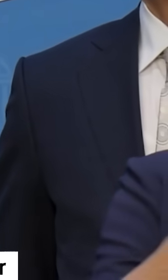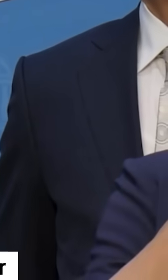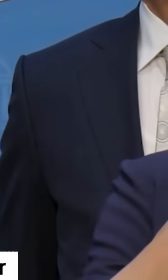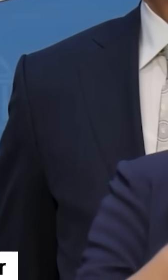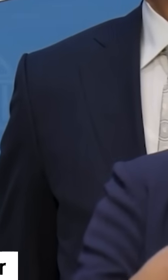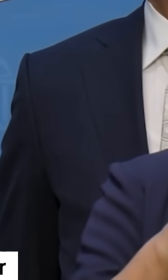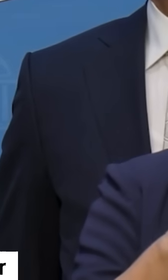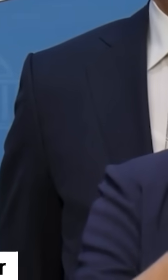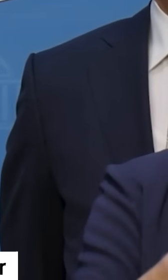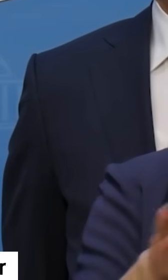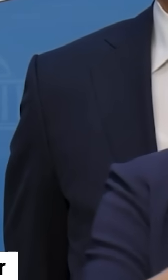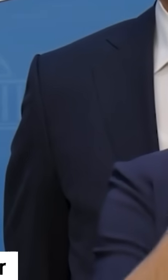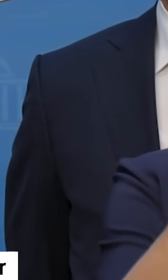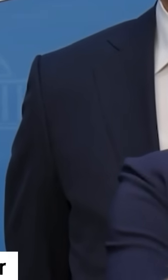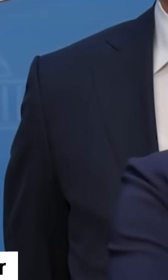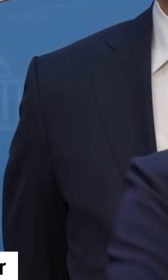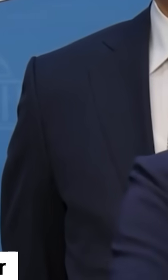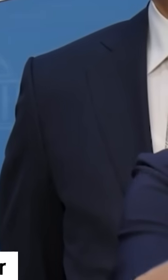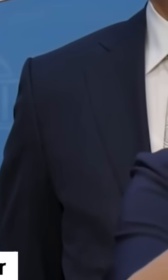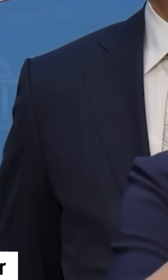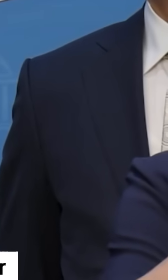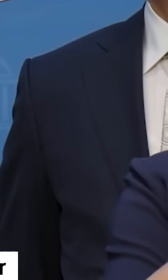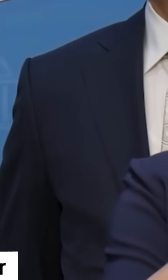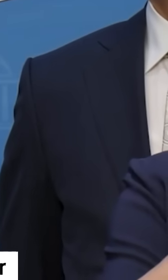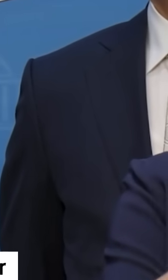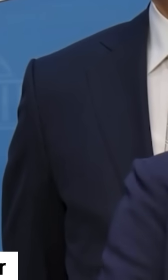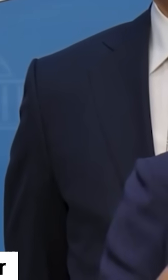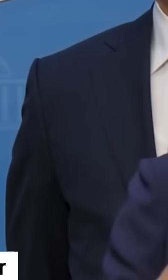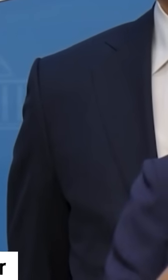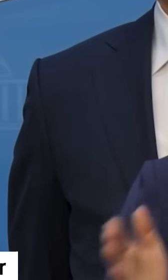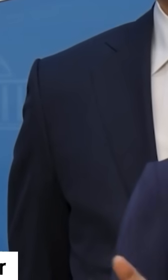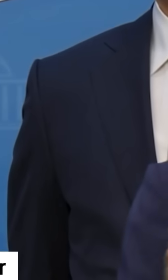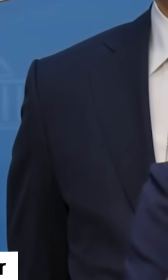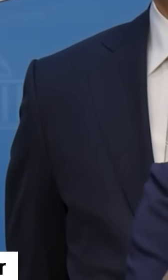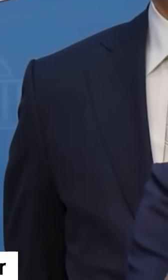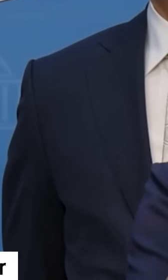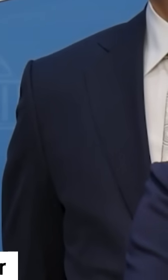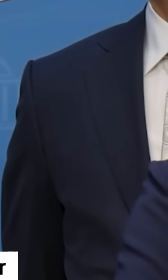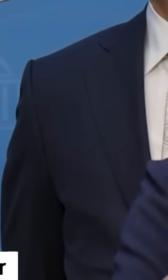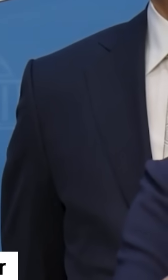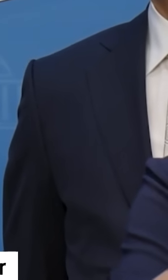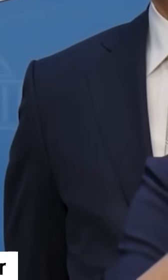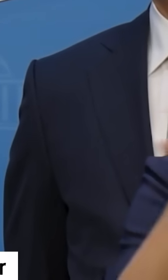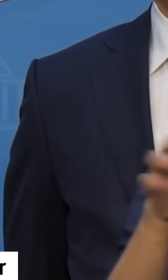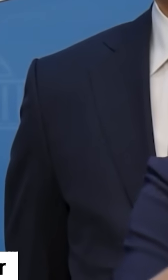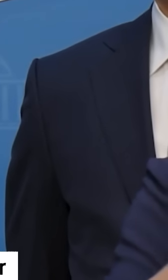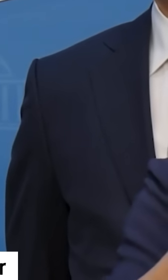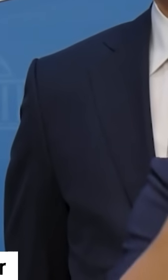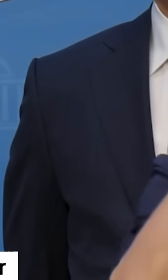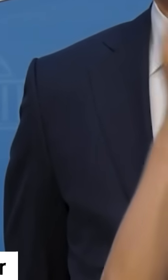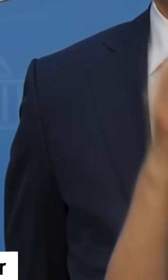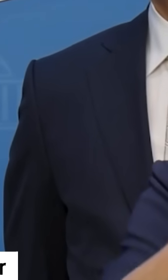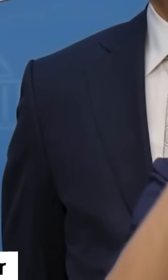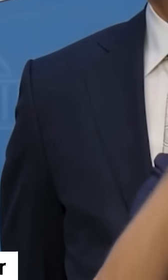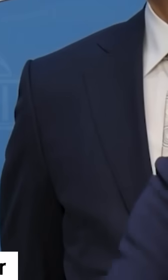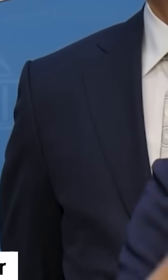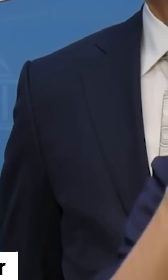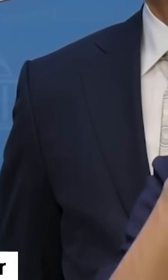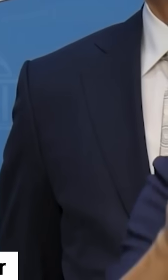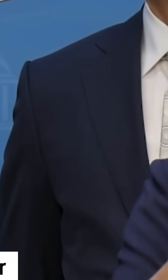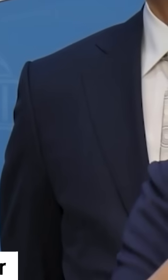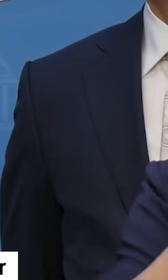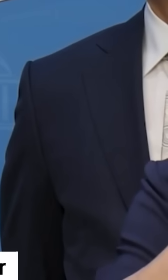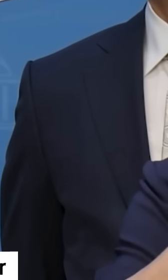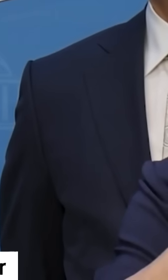특별안전조치법과 같은 법을 통과시키겠다며 불안을 조장하고 국민을 기만하는 행위를 멈추고